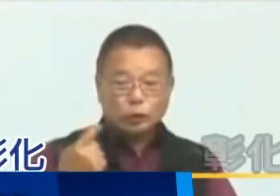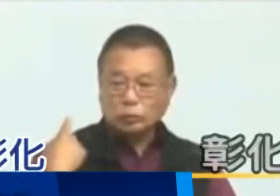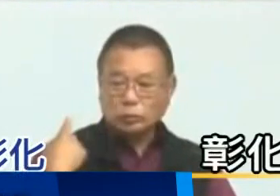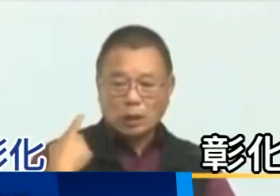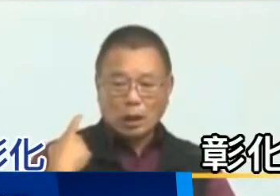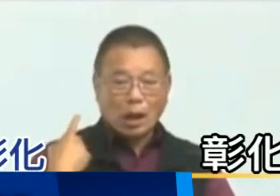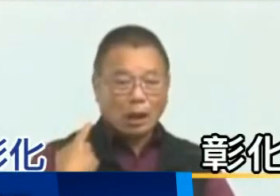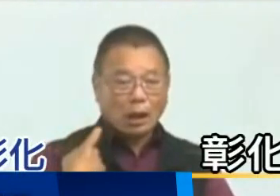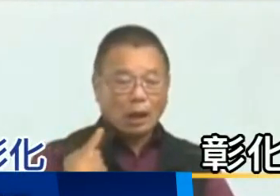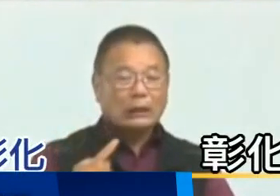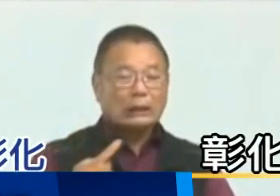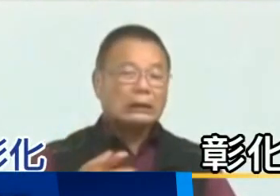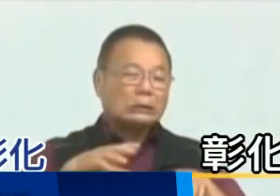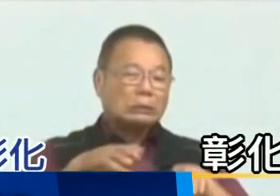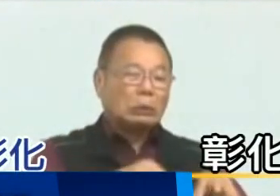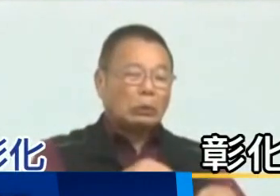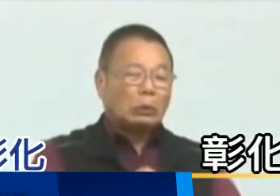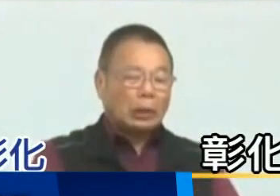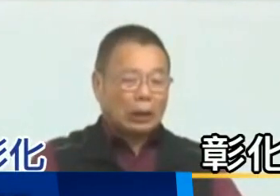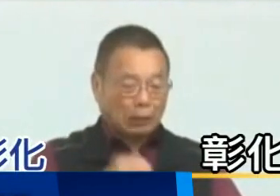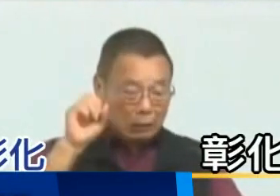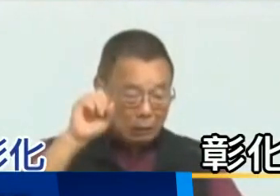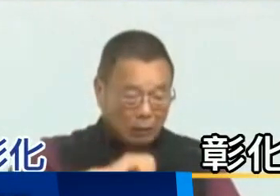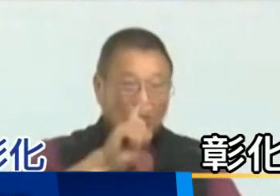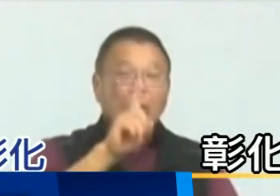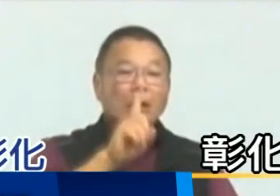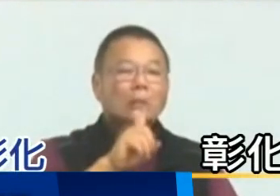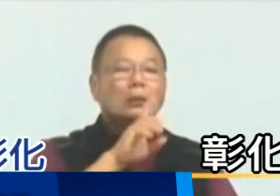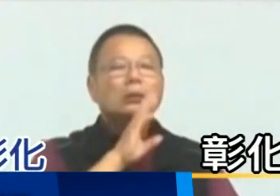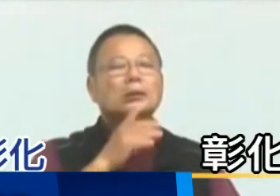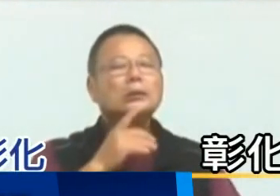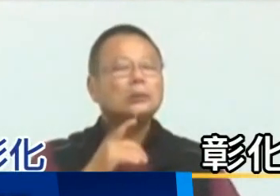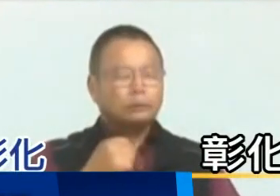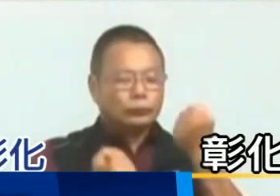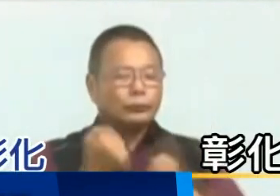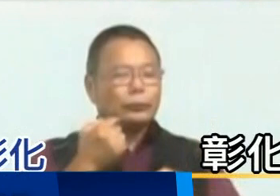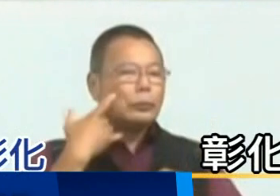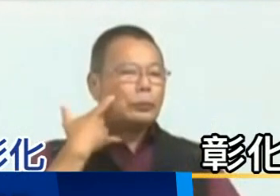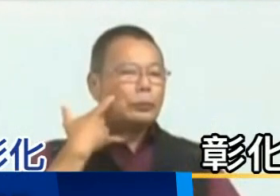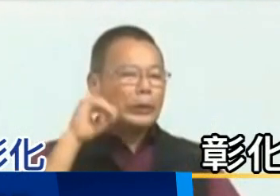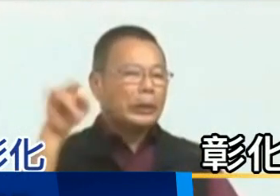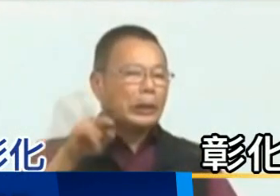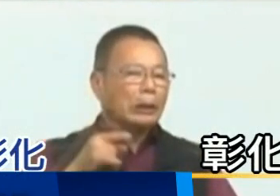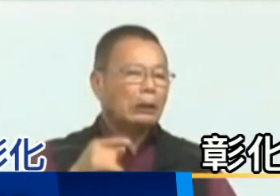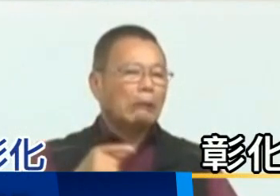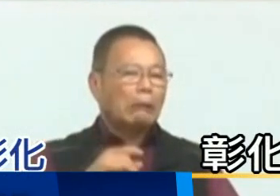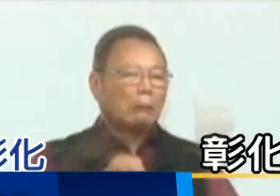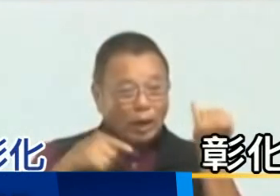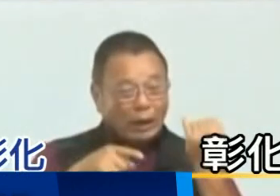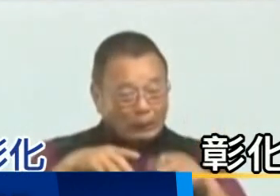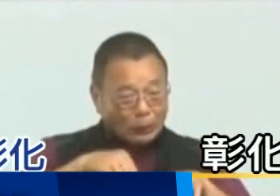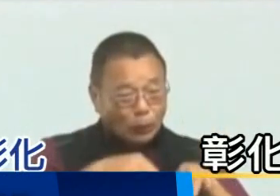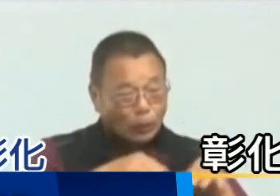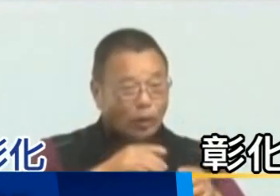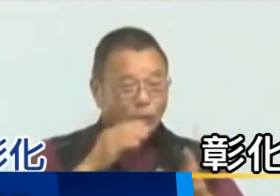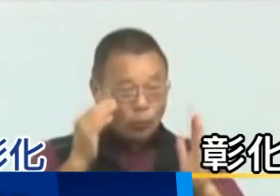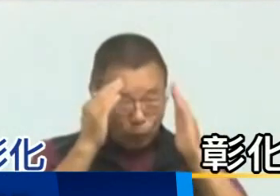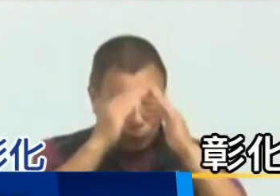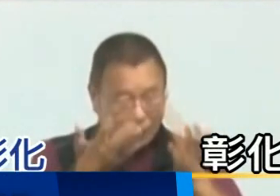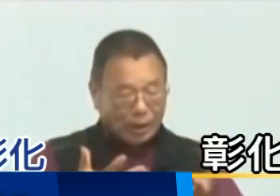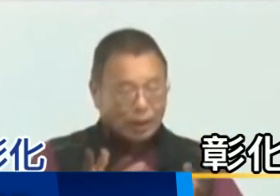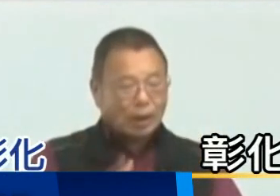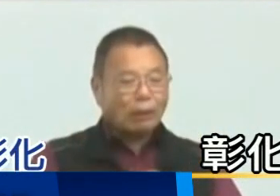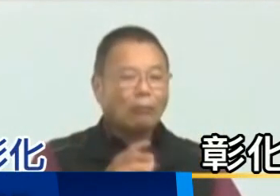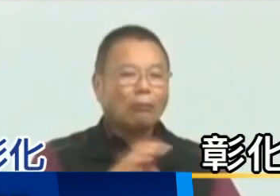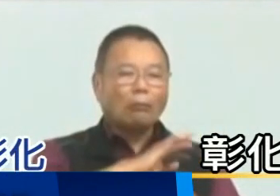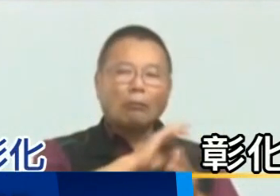昨天有报告了这个养生馆，他有新增一个案例，是一个司机的母亲。详细的疫情我们还在调查当中，目前框列